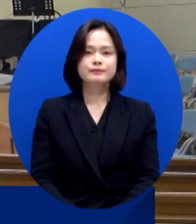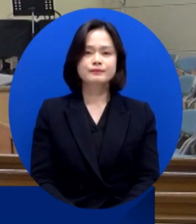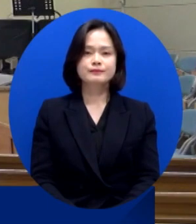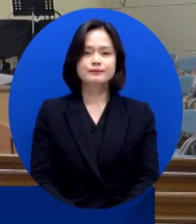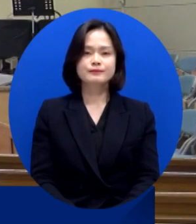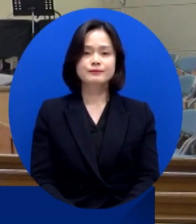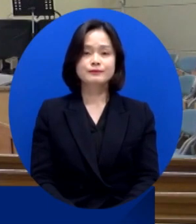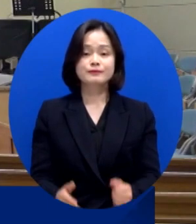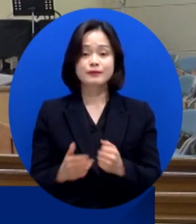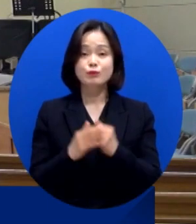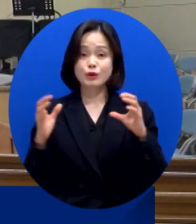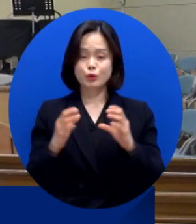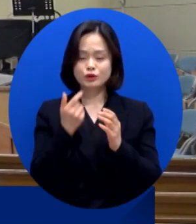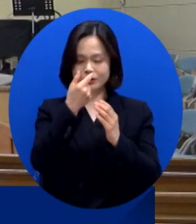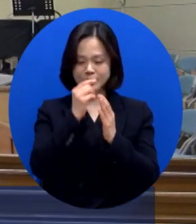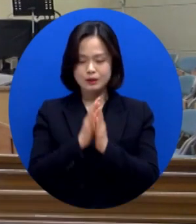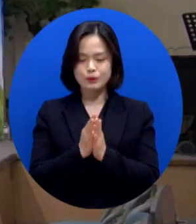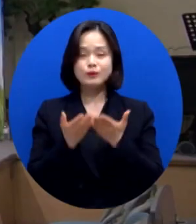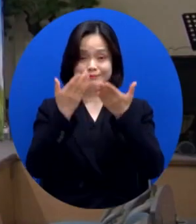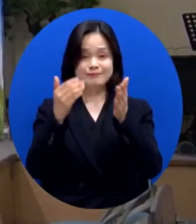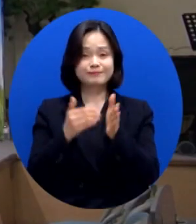모임을 준비하게 됐습니다.